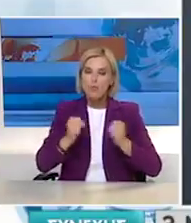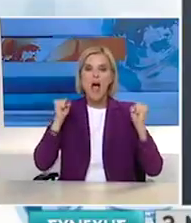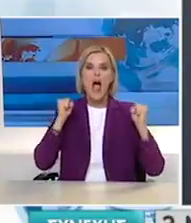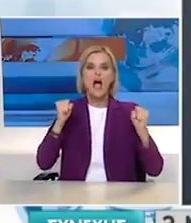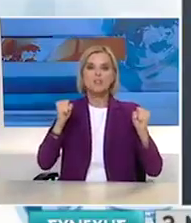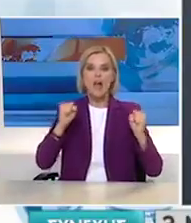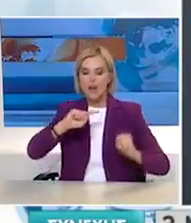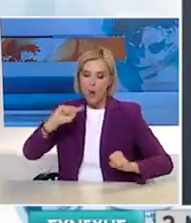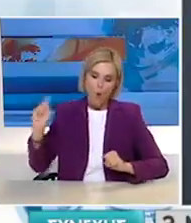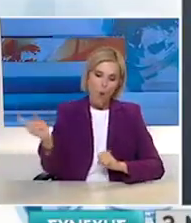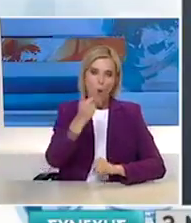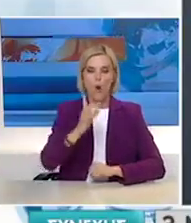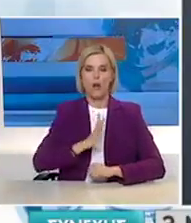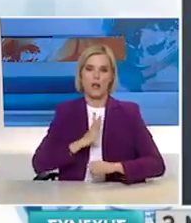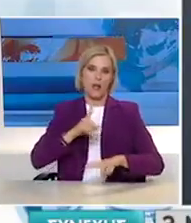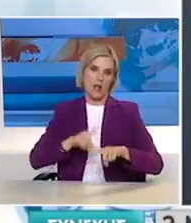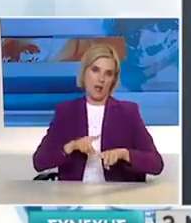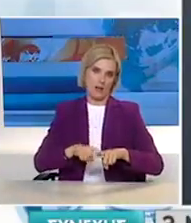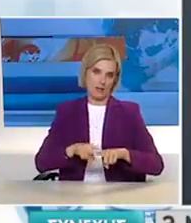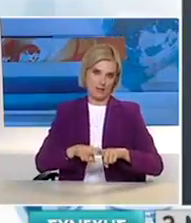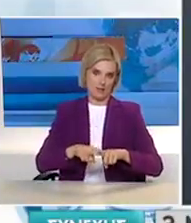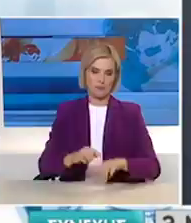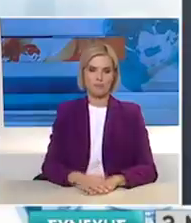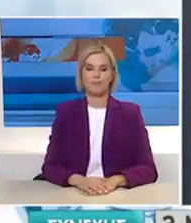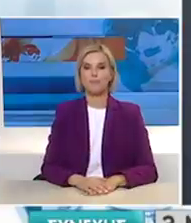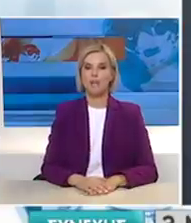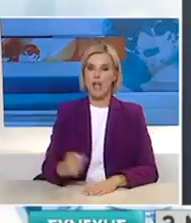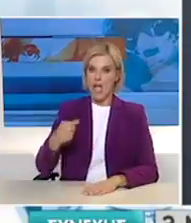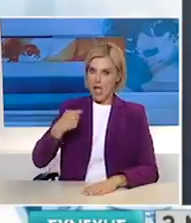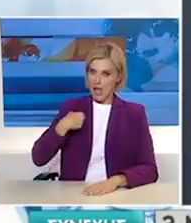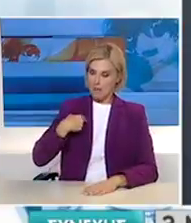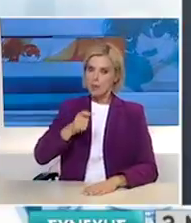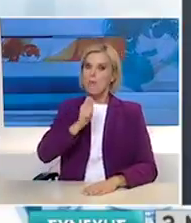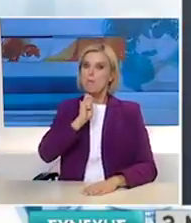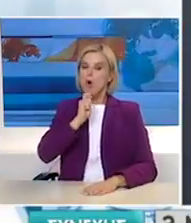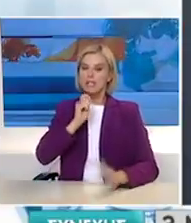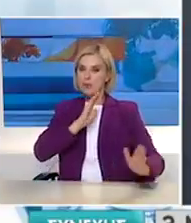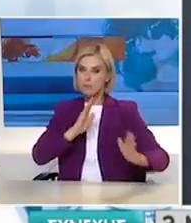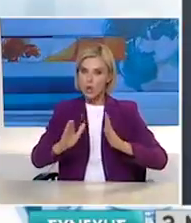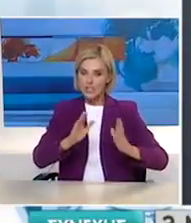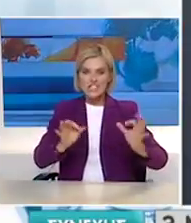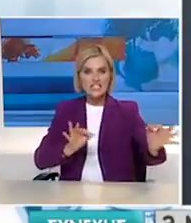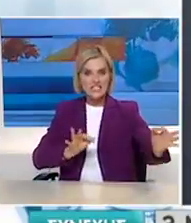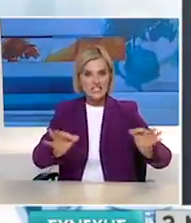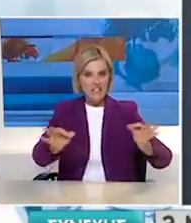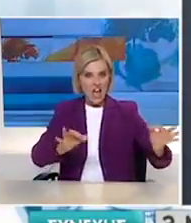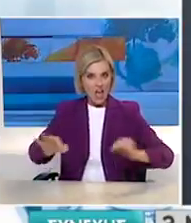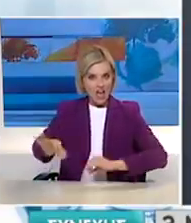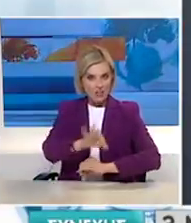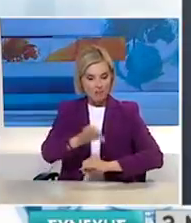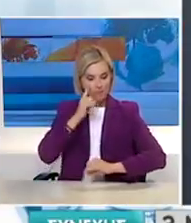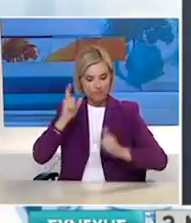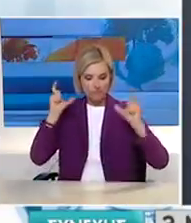πληθυσμός, οι Έλληνες πολίτες. Άλλωστε, ο μηχανισμός μας, ο μηχανισμός της πολιτικής προστασίας, παραμένει σε πλήρη επιφυλακή